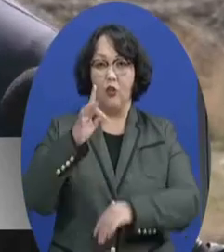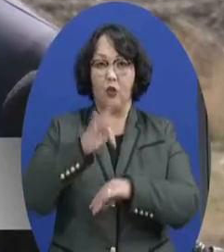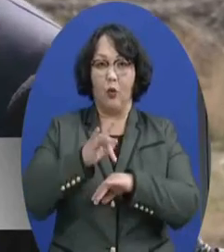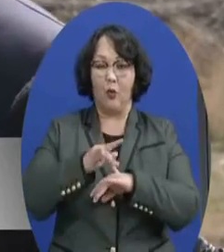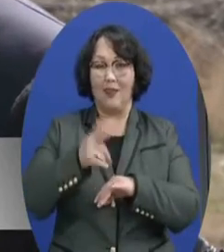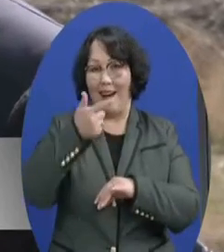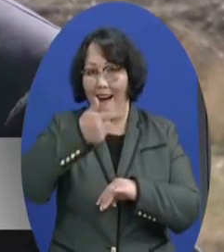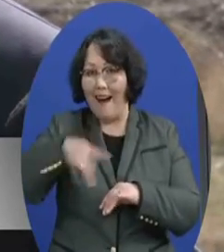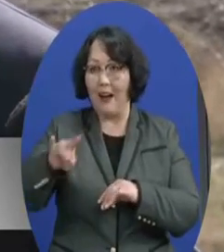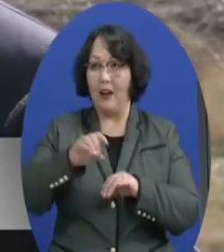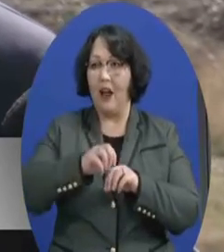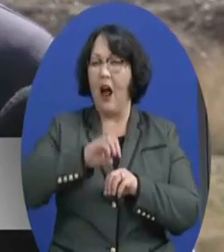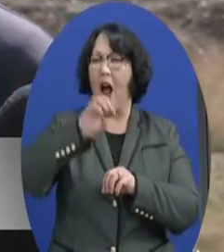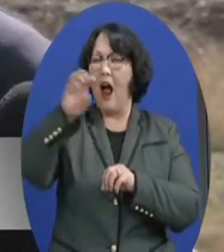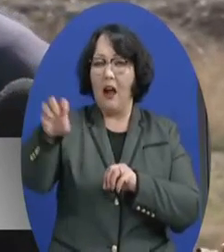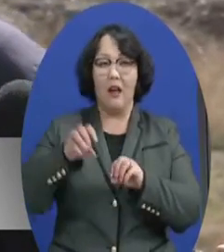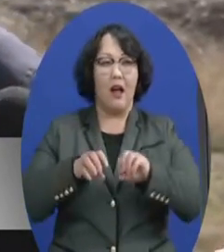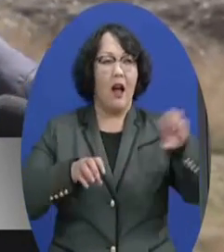гэдэг дэмжнэ.